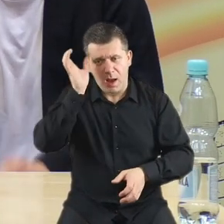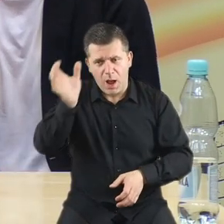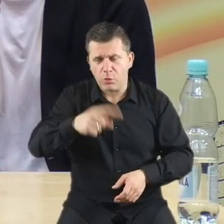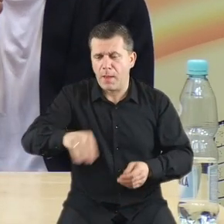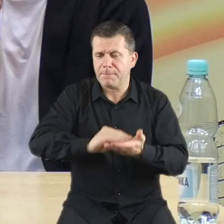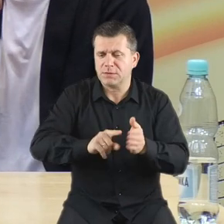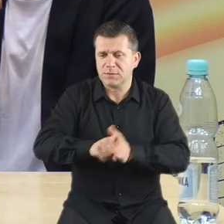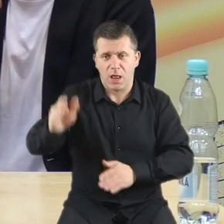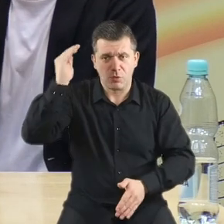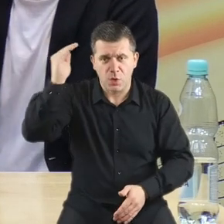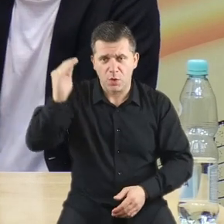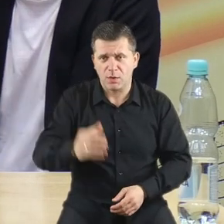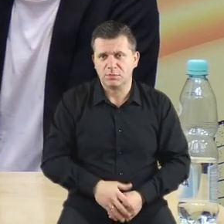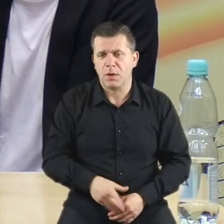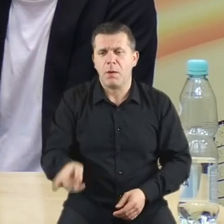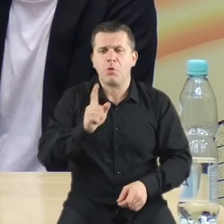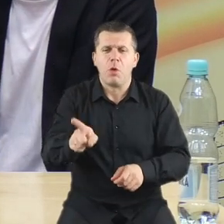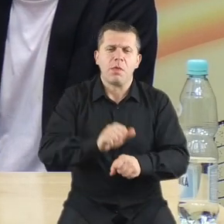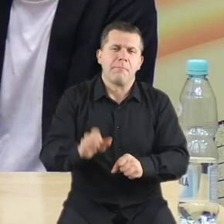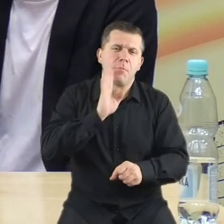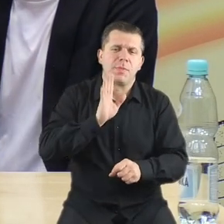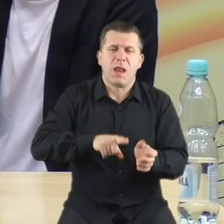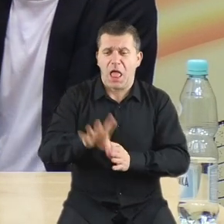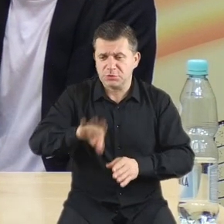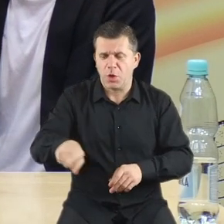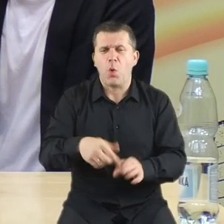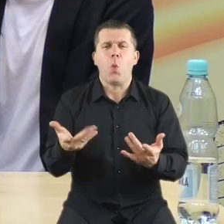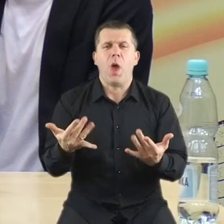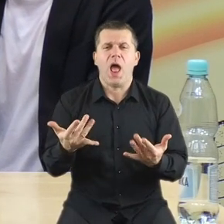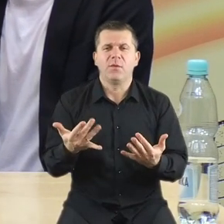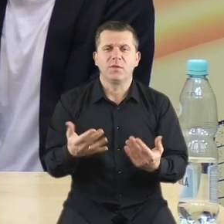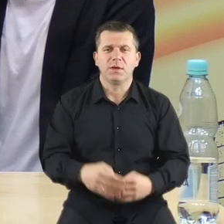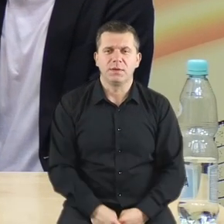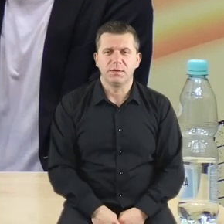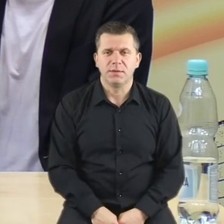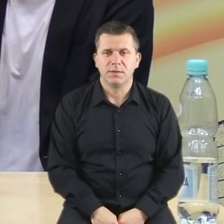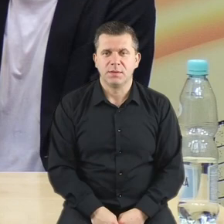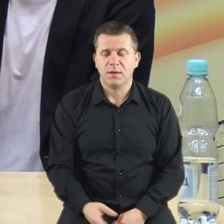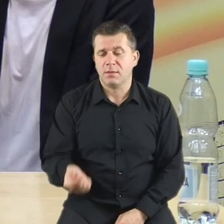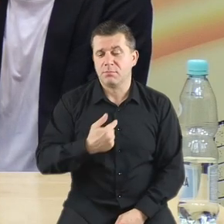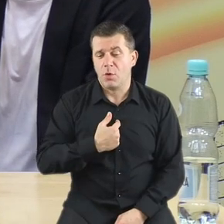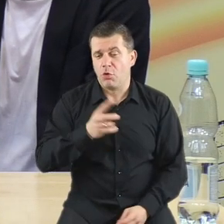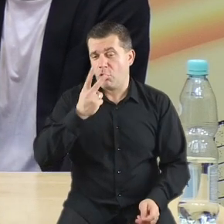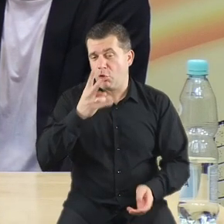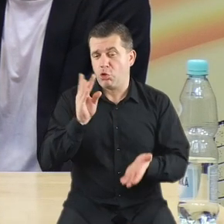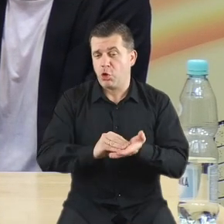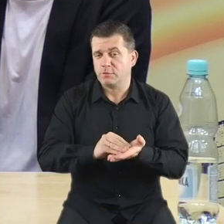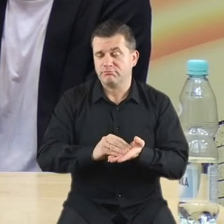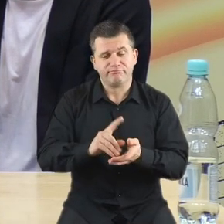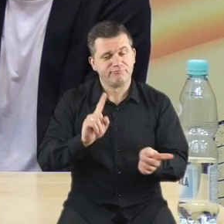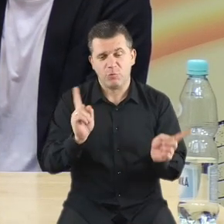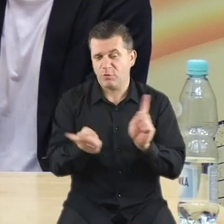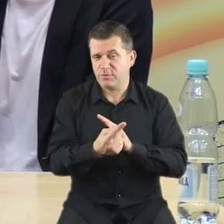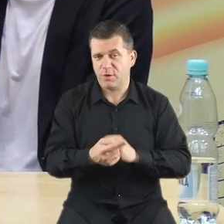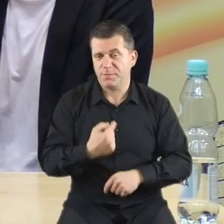dorosłych, że to jest takie coś łatwiejszego właściwie napisać dla dzieci. A moje doświadczenie jest odwrotne. Wydaje mi się, że